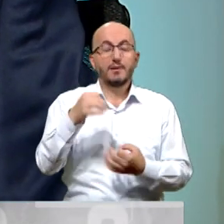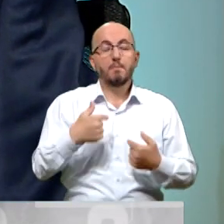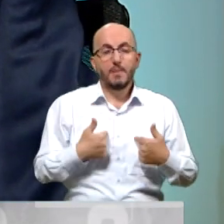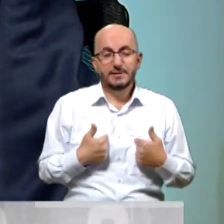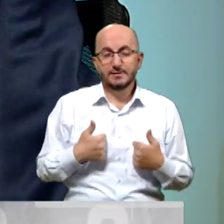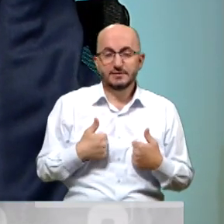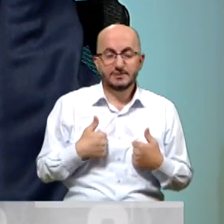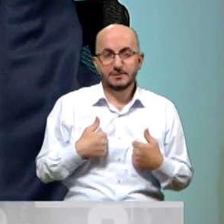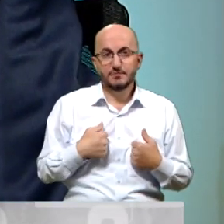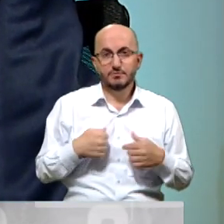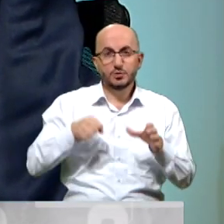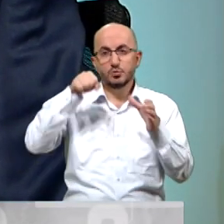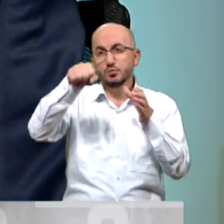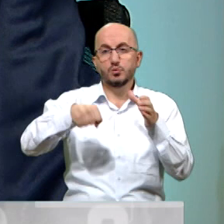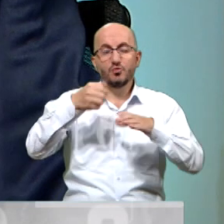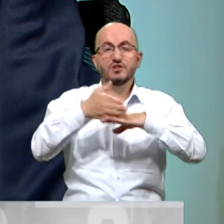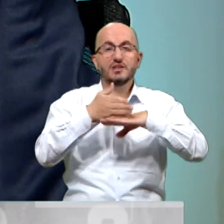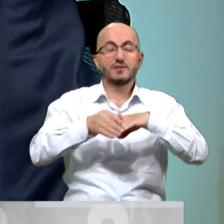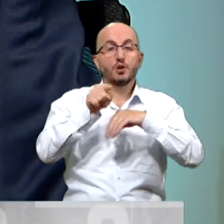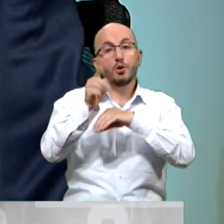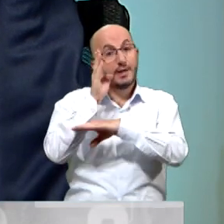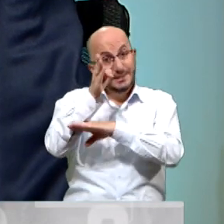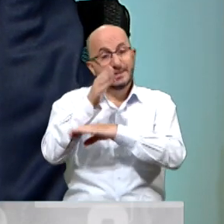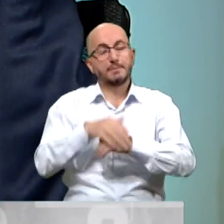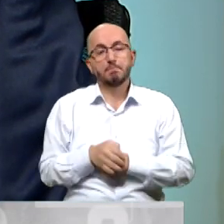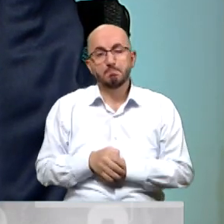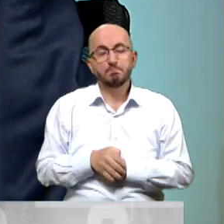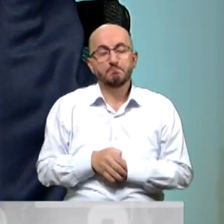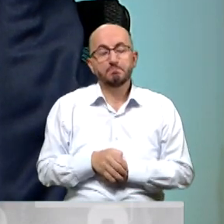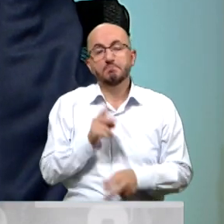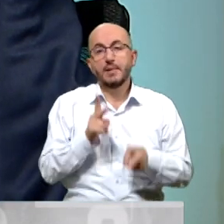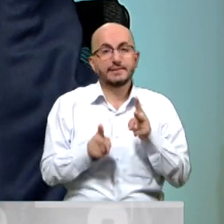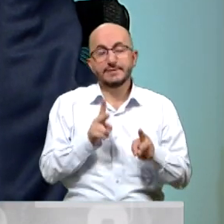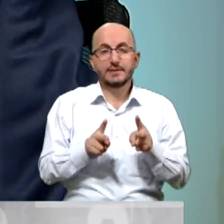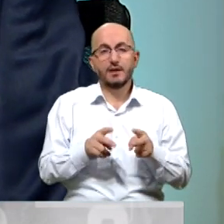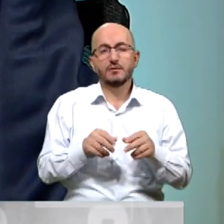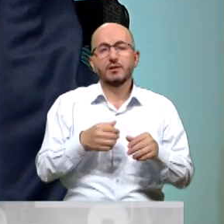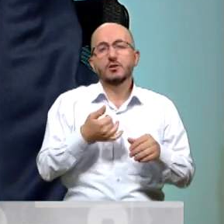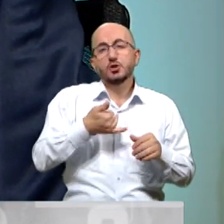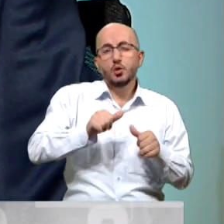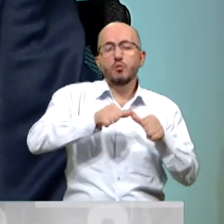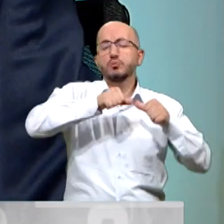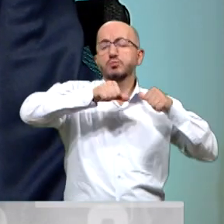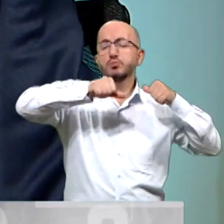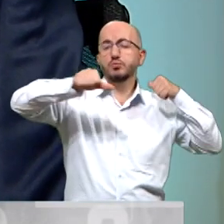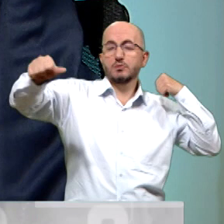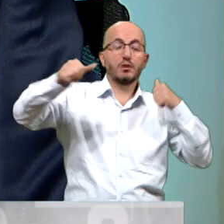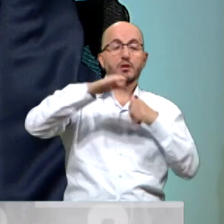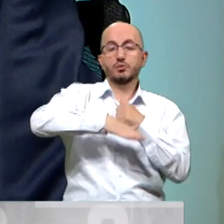bendeniz de bir kuyu vesilesiyle oralara gittim. Yani bazen kilometrelerce